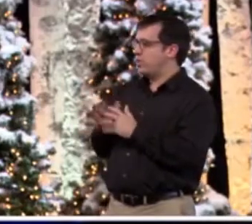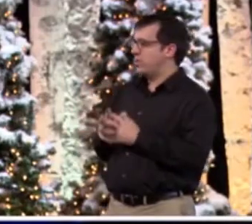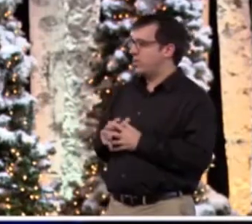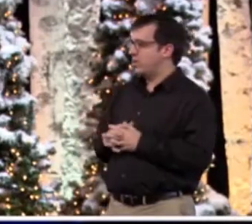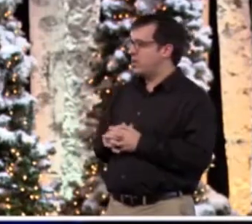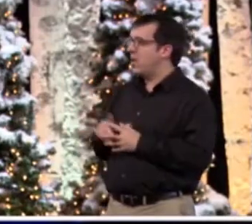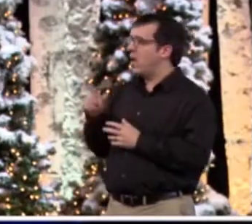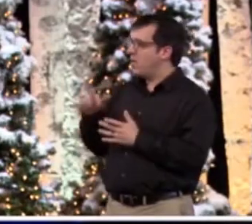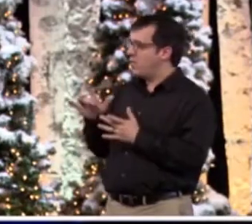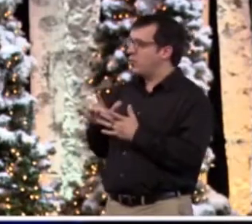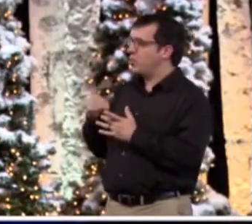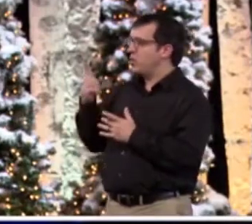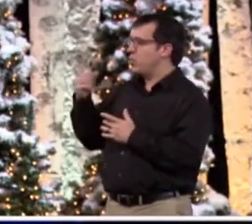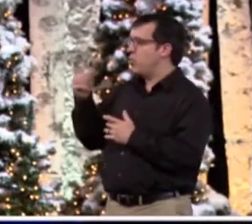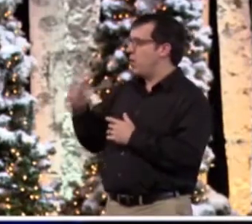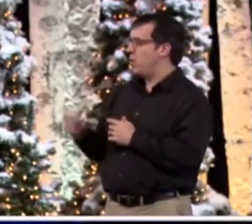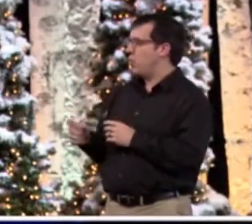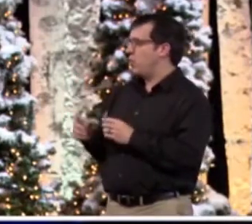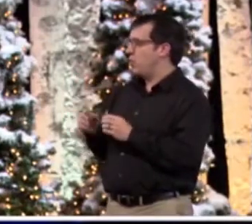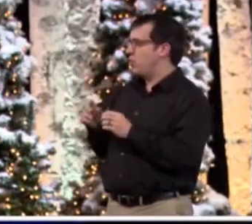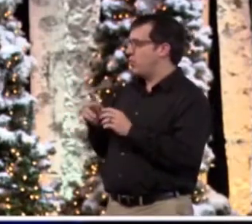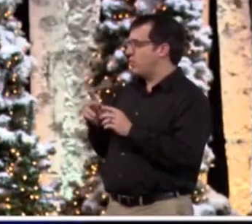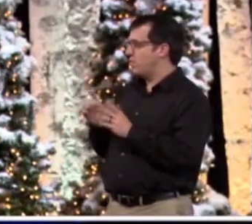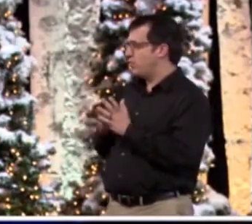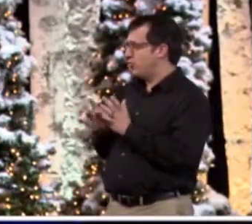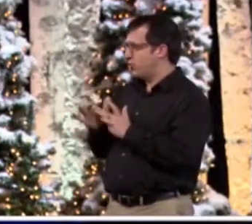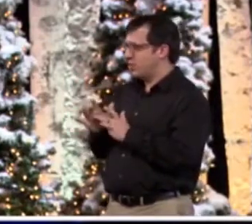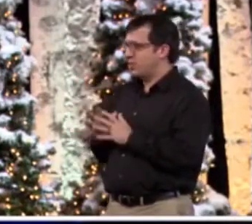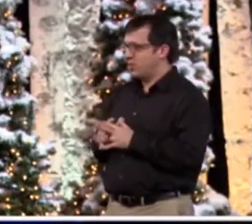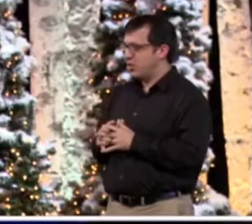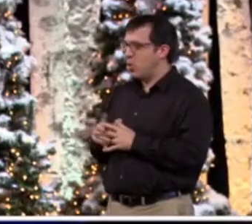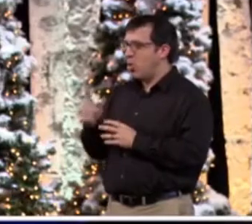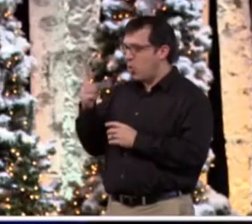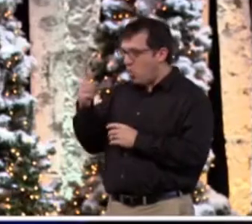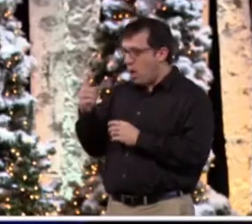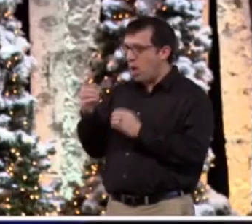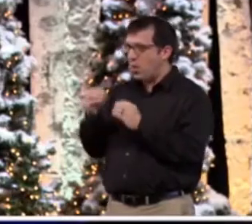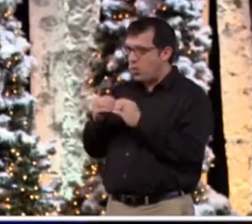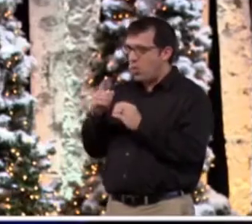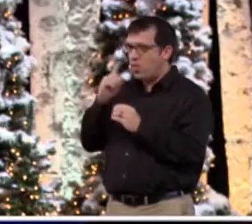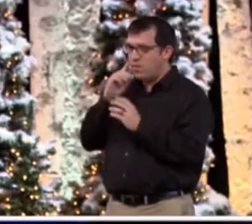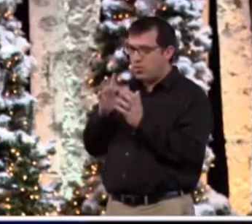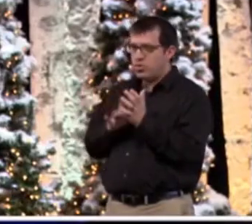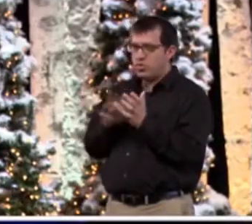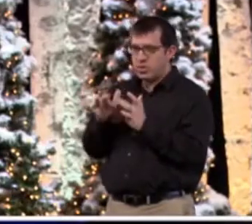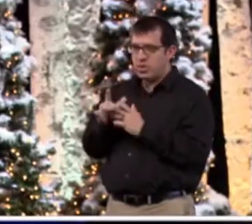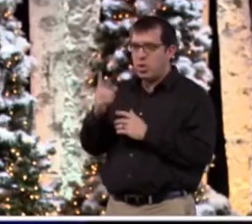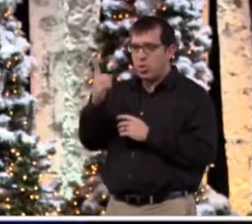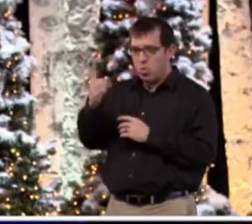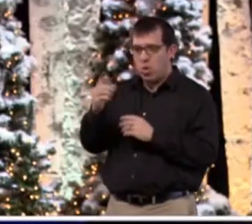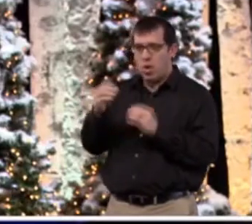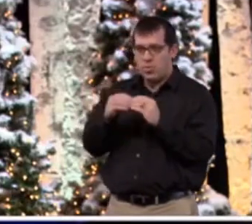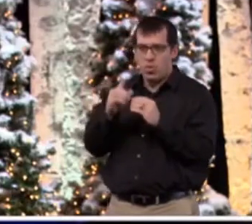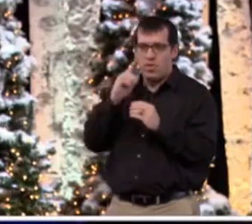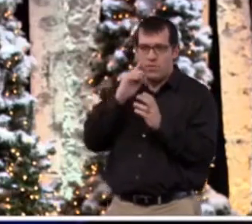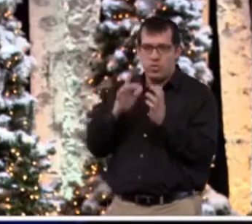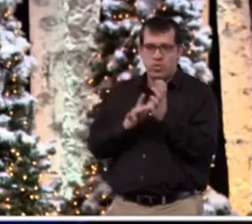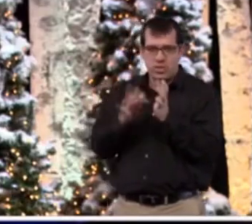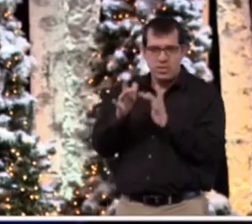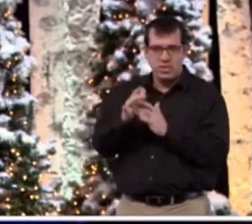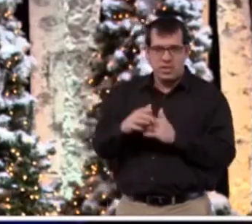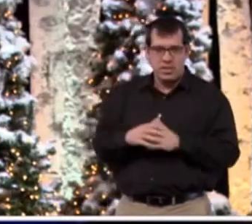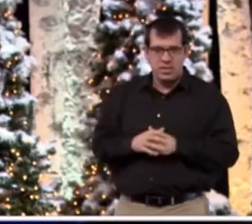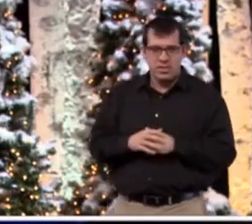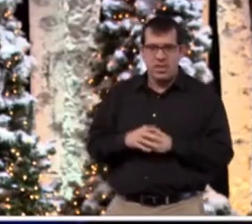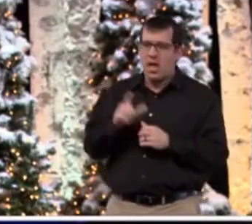येशूका लागि एकजना कहाँ सुसमाचार पुर्याउनु छ, येशूका लागि एकजनालाई, येशूका लागि एकजनालाई, येशूका लागि एकजना कहाँ